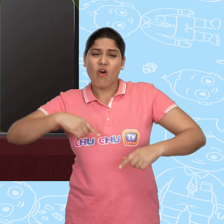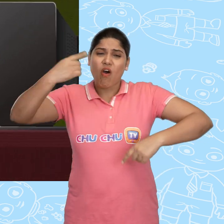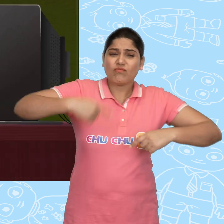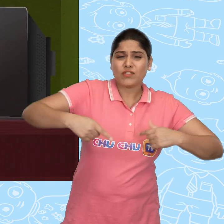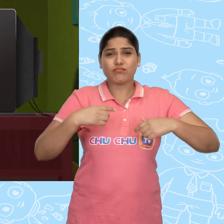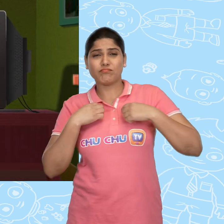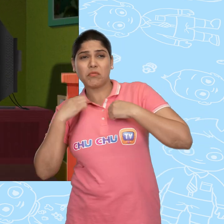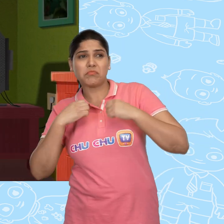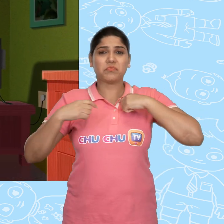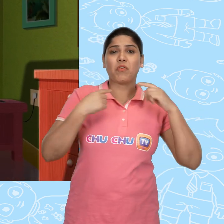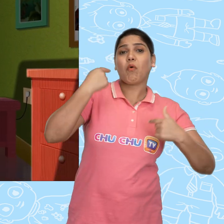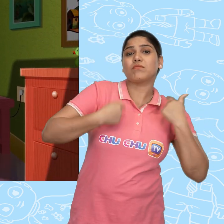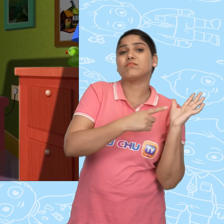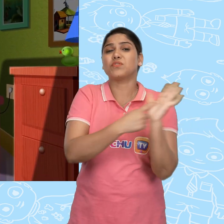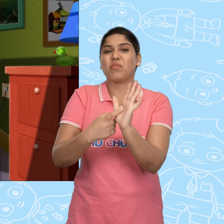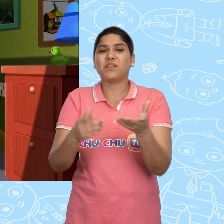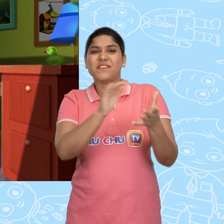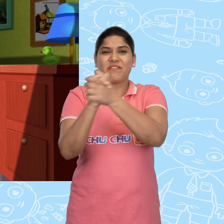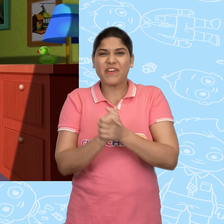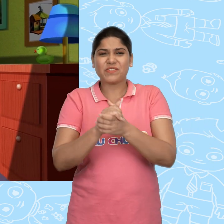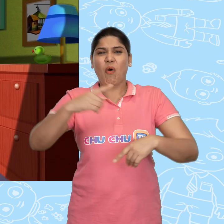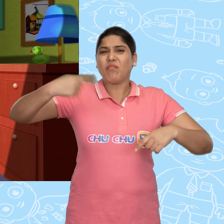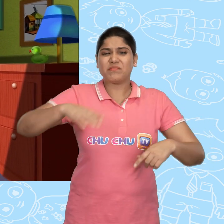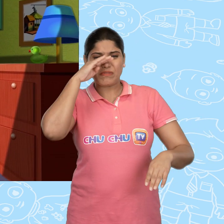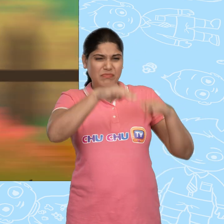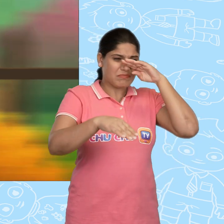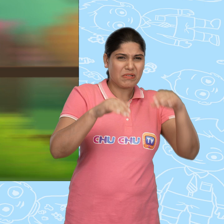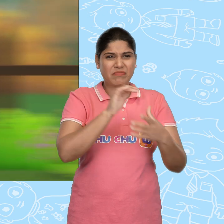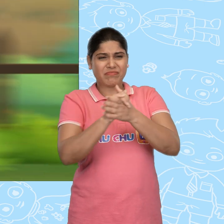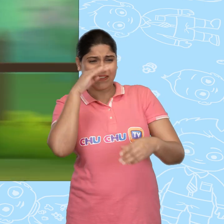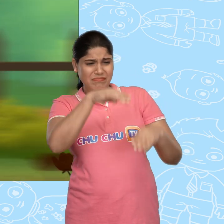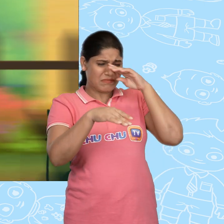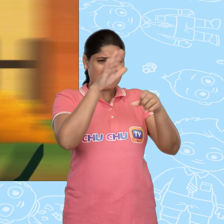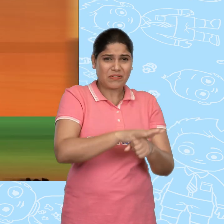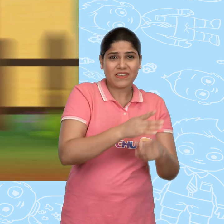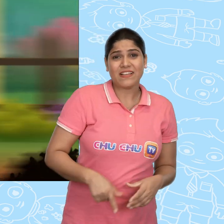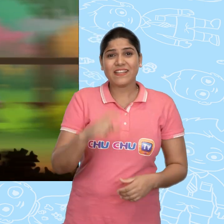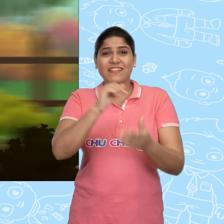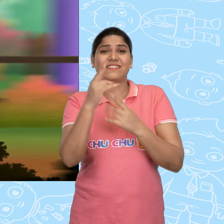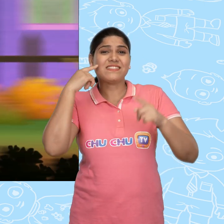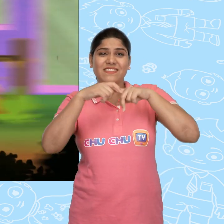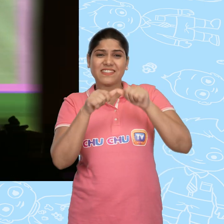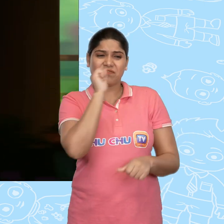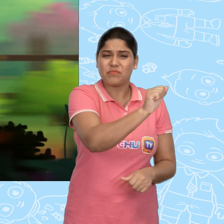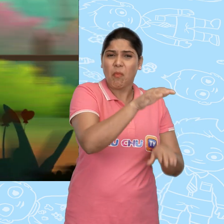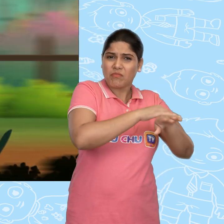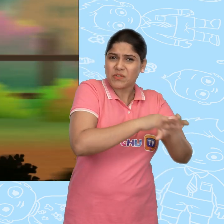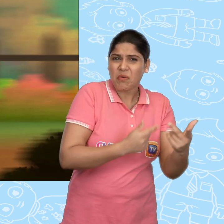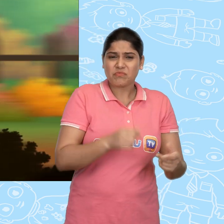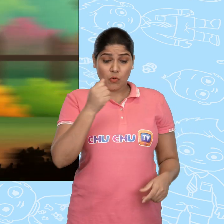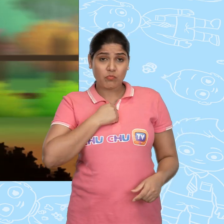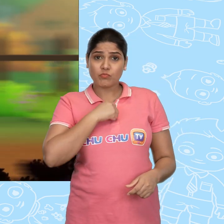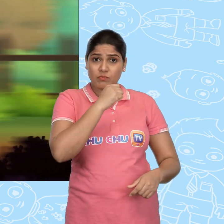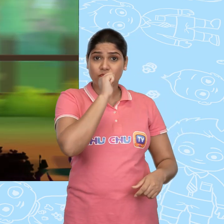कसली हमेशा शेखी मारता था और अपने दोस्तों को नीचा दिखाता था। हे चीका, तुम तो बहुत स्लो